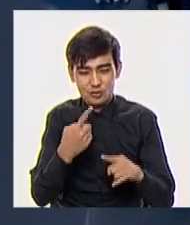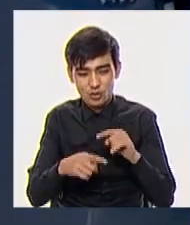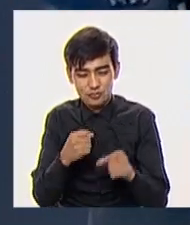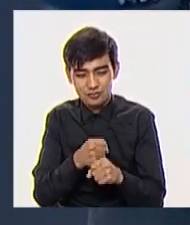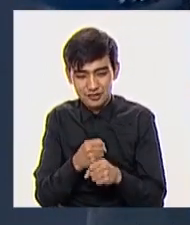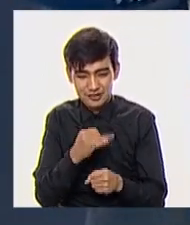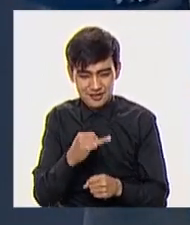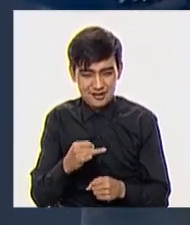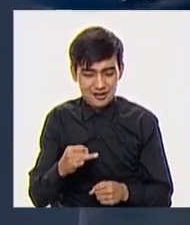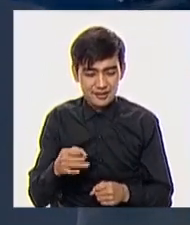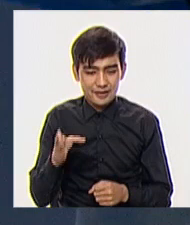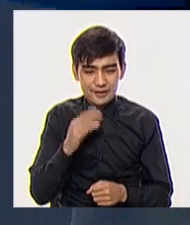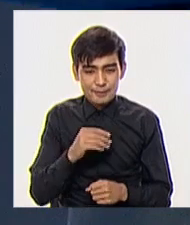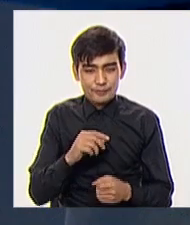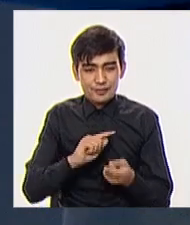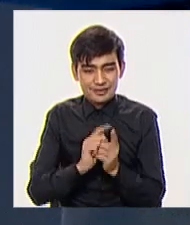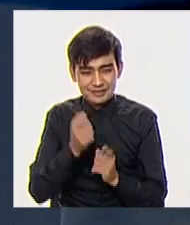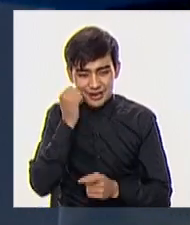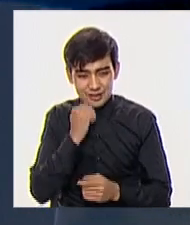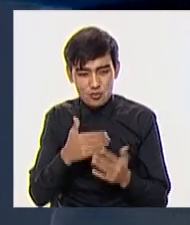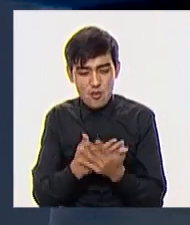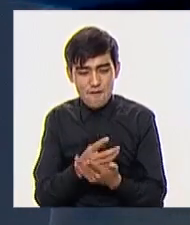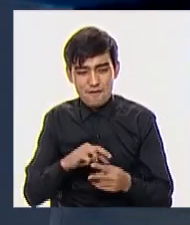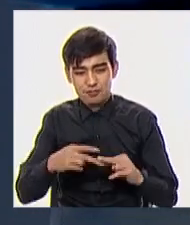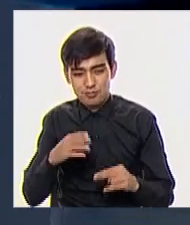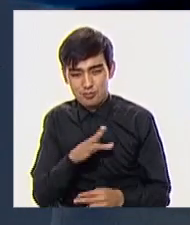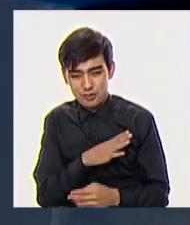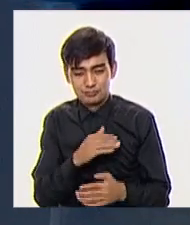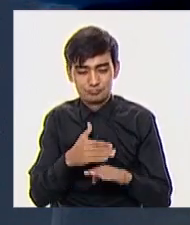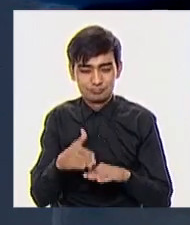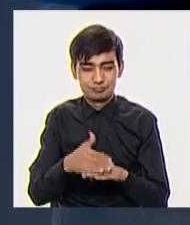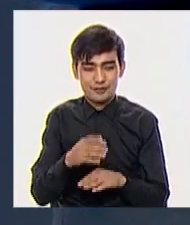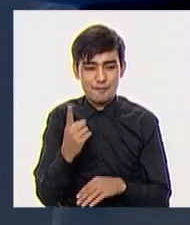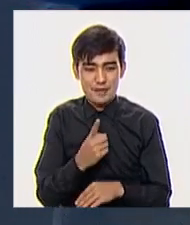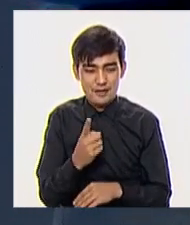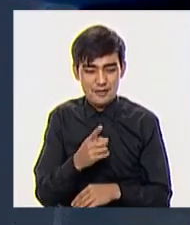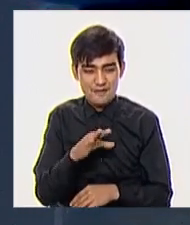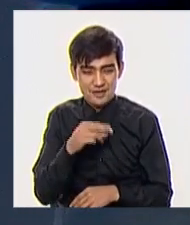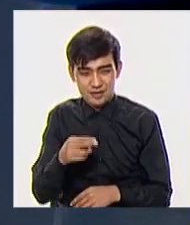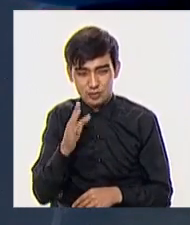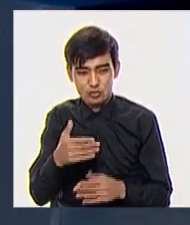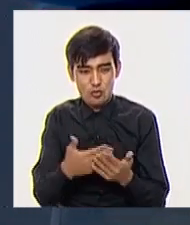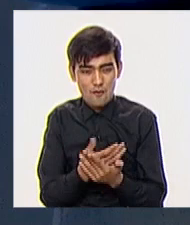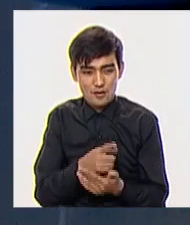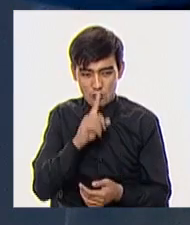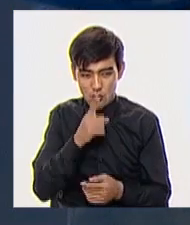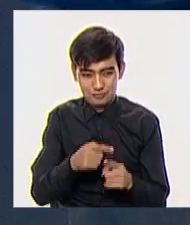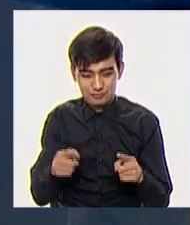линейка обмундирования. Замена старой формы на новую будет проходить поэтапно. Первыми новые комплекты в